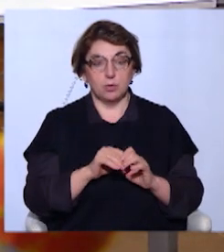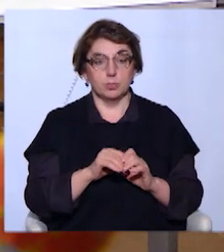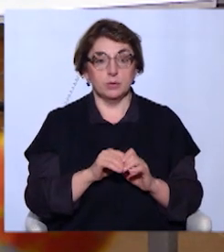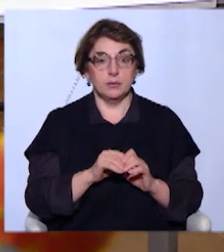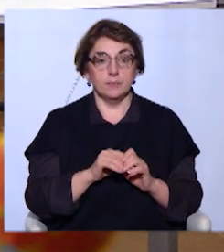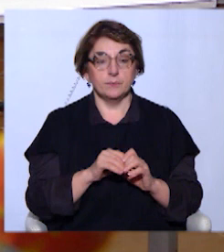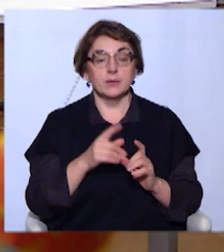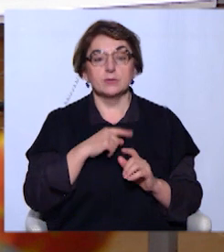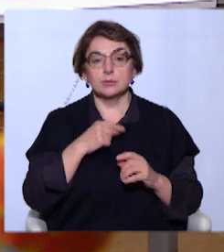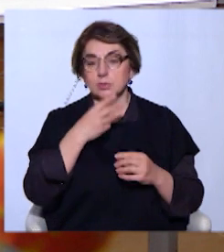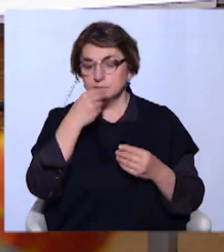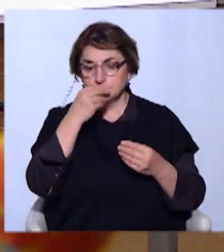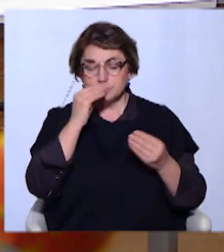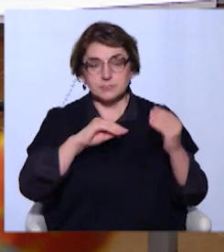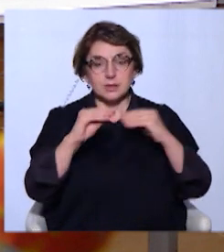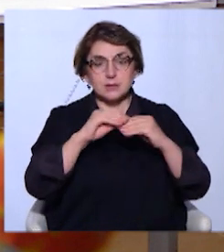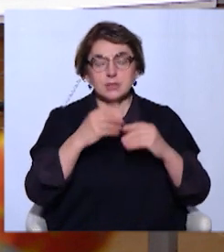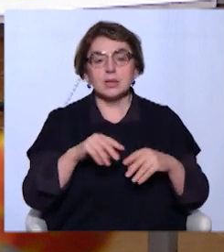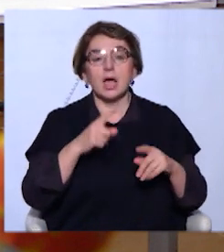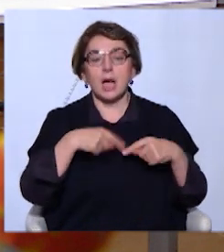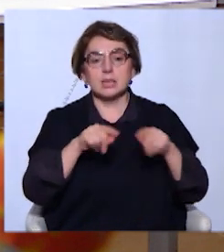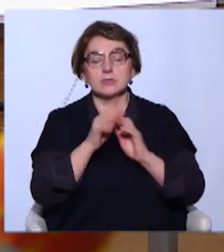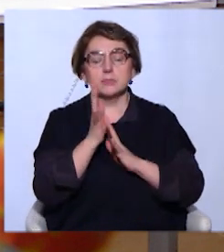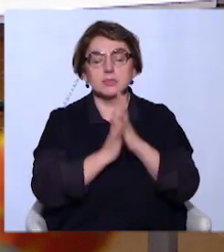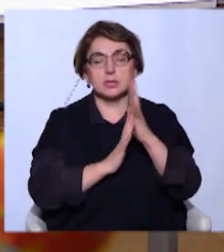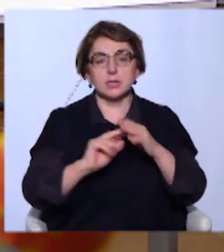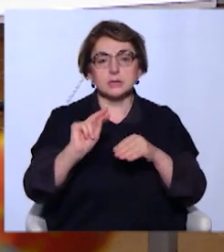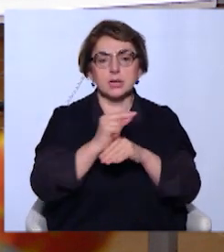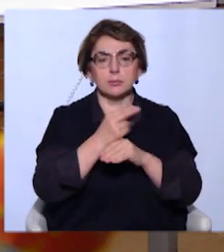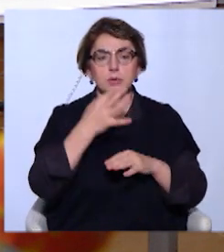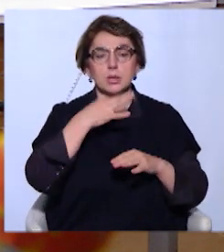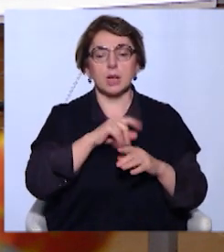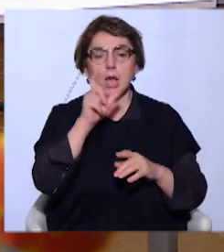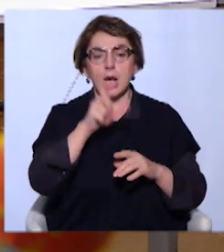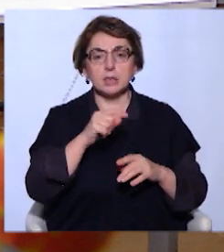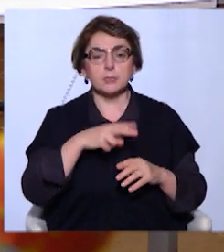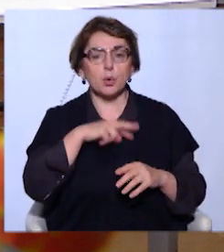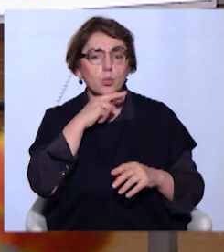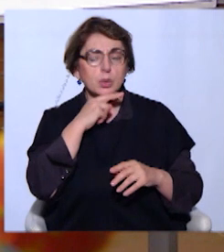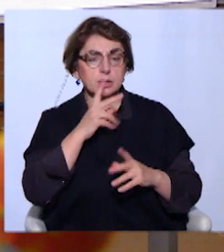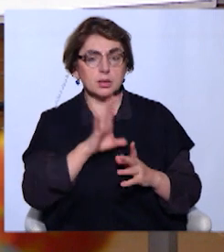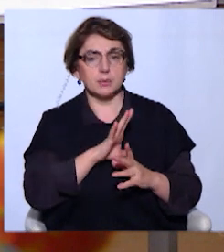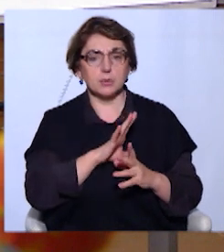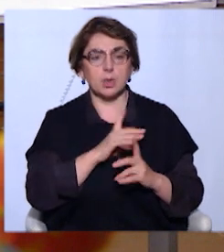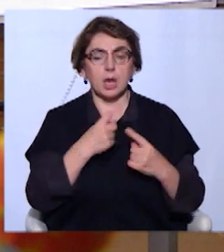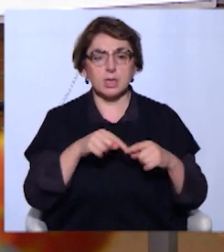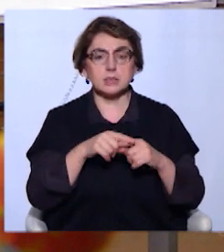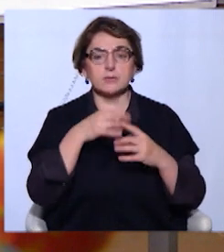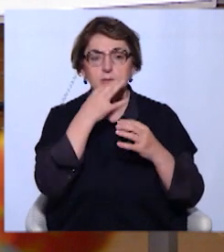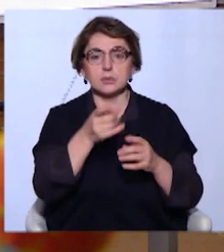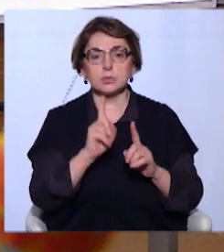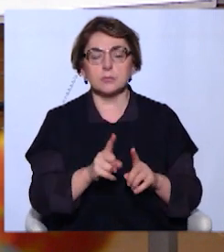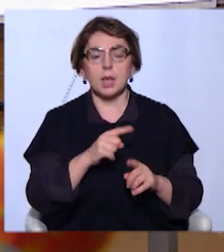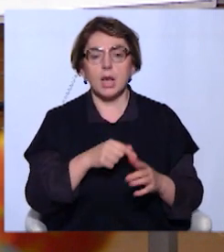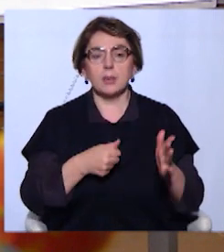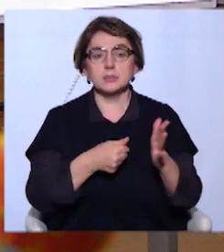ვისაუბრო. სანელებლები და მცენარეული სამკურნალო საშუალებები ოდითგანვე იქცევდნენ ადამიანების ყურადღებას. Და ასევე